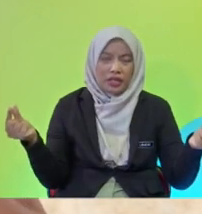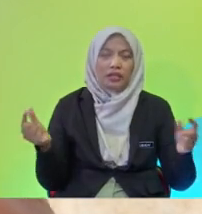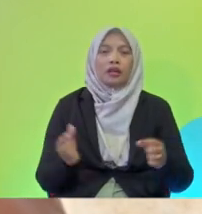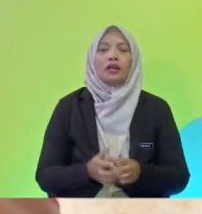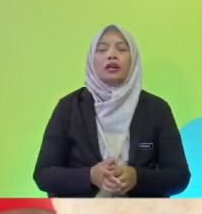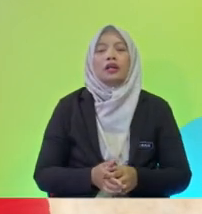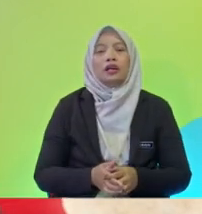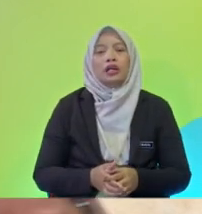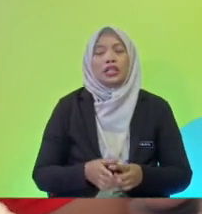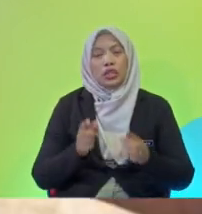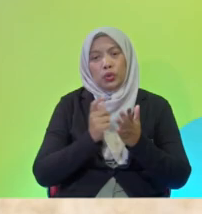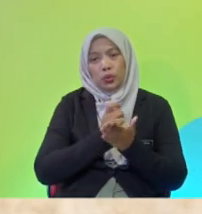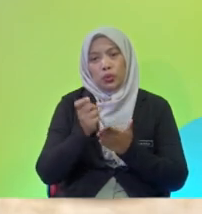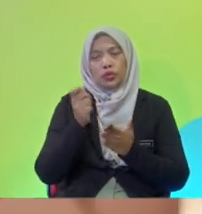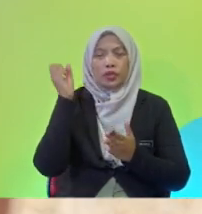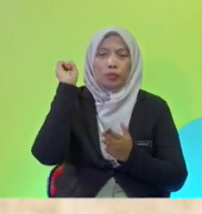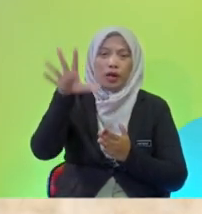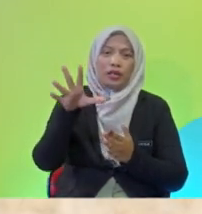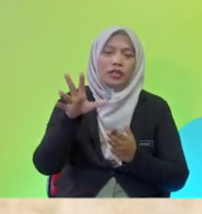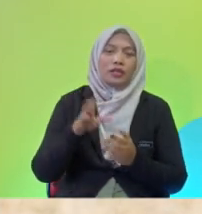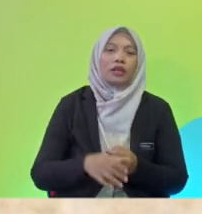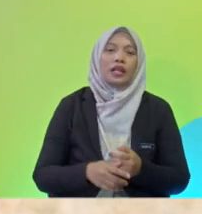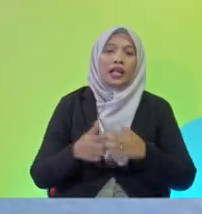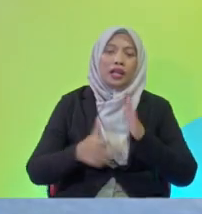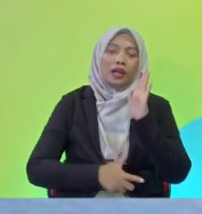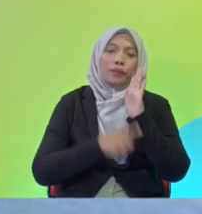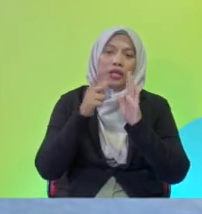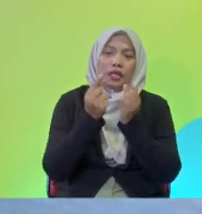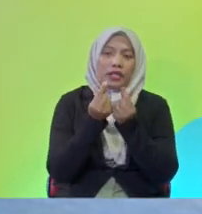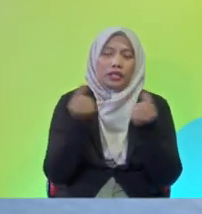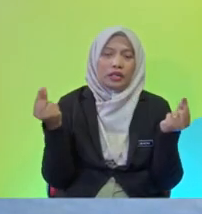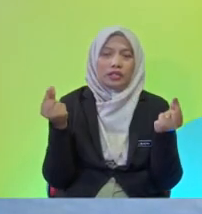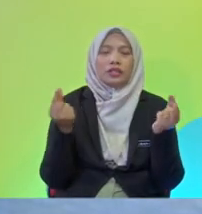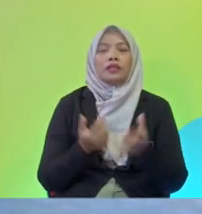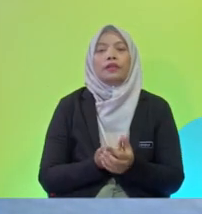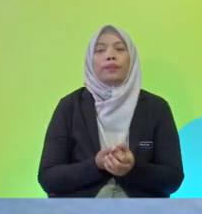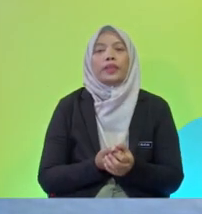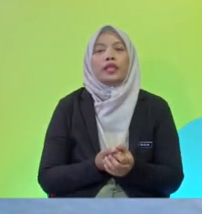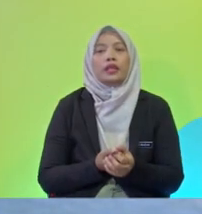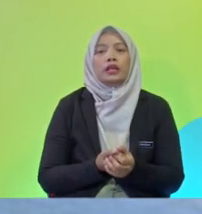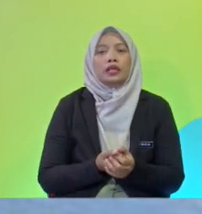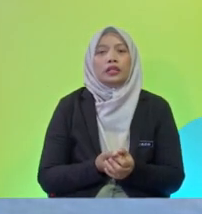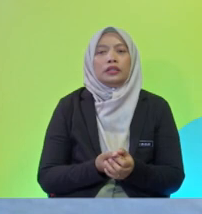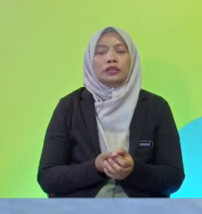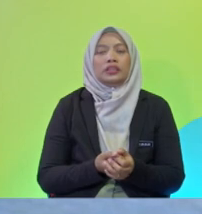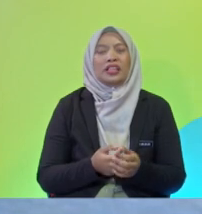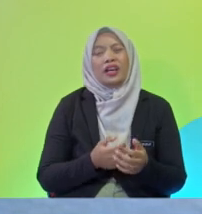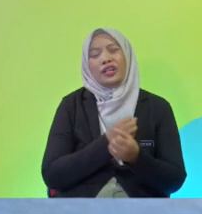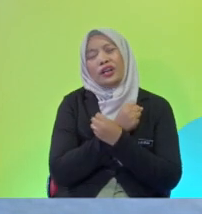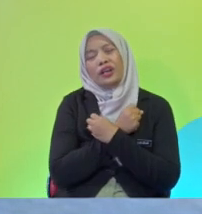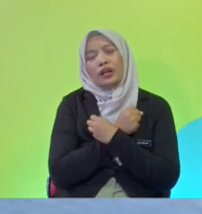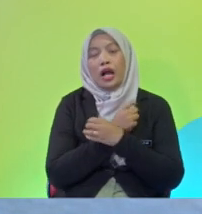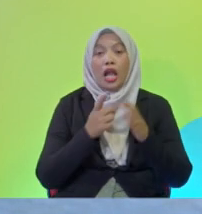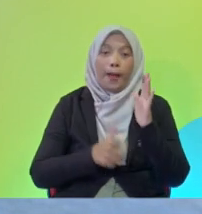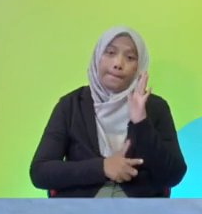tu. Dia terlalu excited. Jadi dia bounding sekuat hati. Palingan tu dah cukup padu dah. Tapi sayangnya